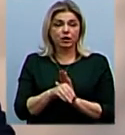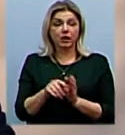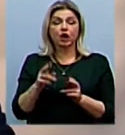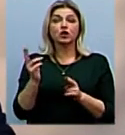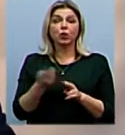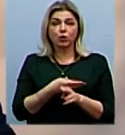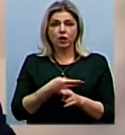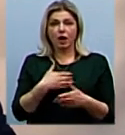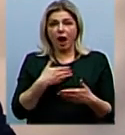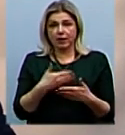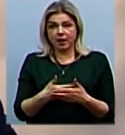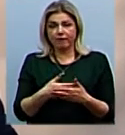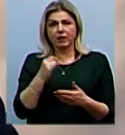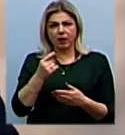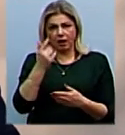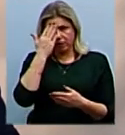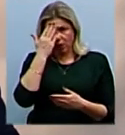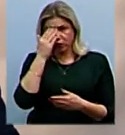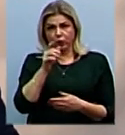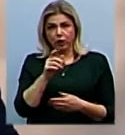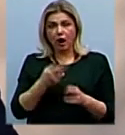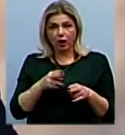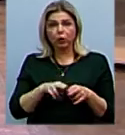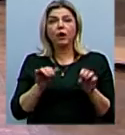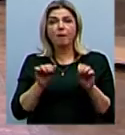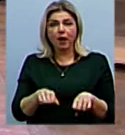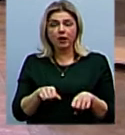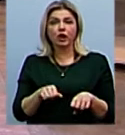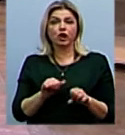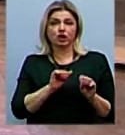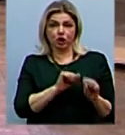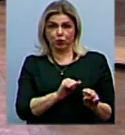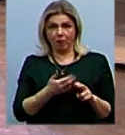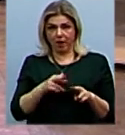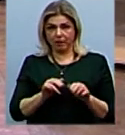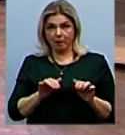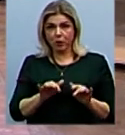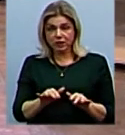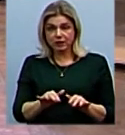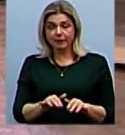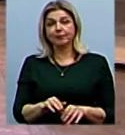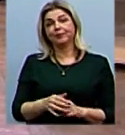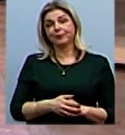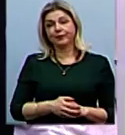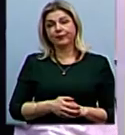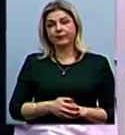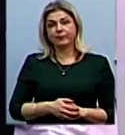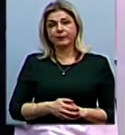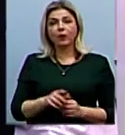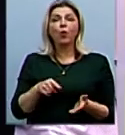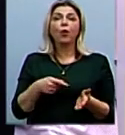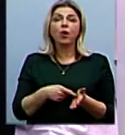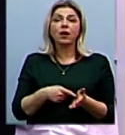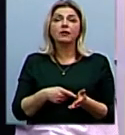исключили активных и разумных, которые могли бы быть честным щитом в этом процессе. По большому счету, город